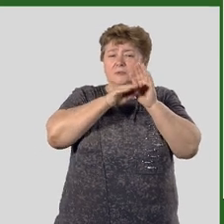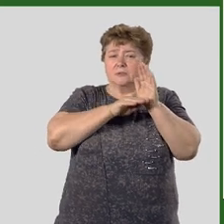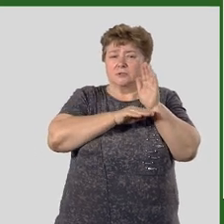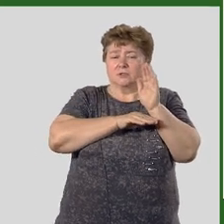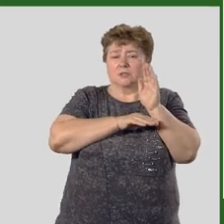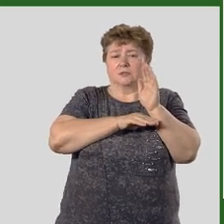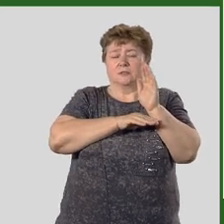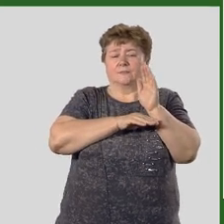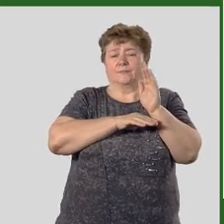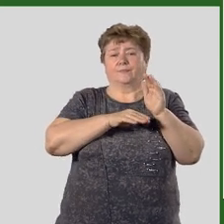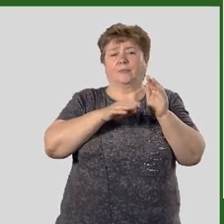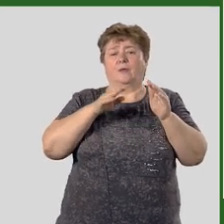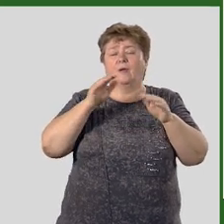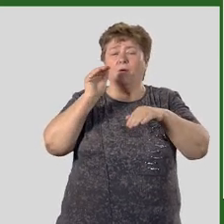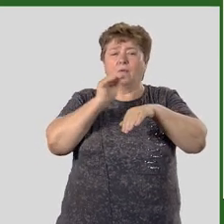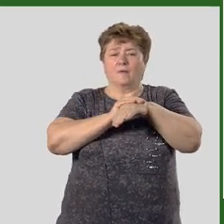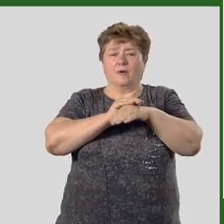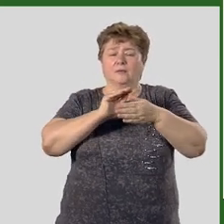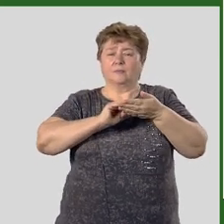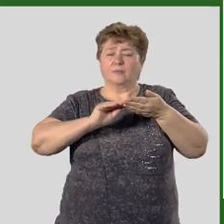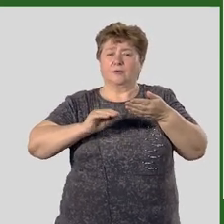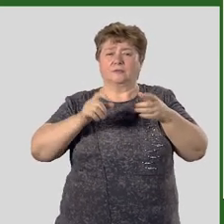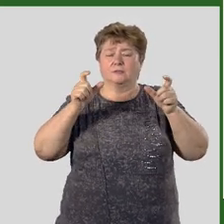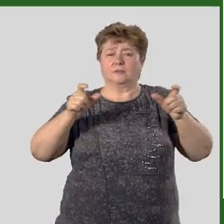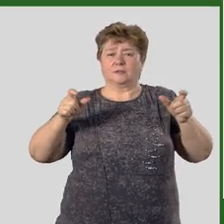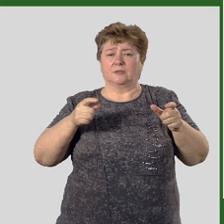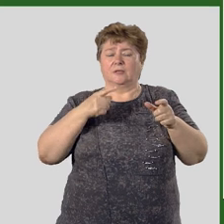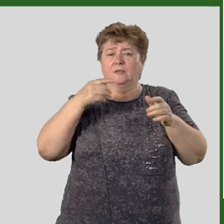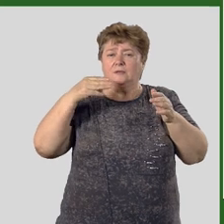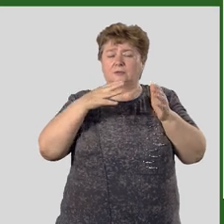снижаться. По данным переписей населения